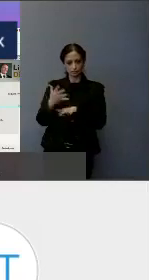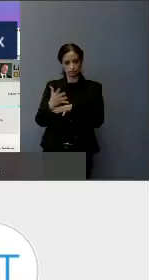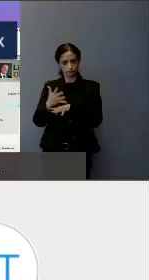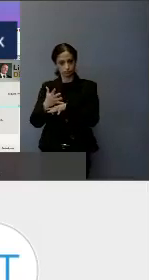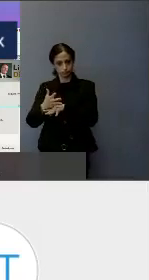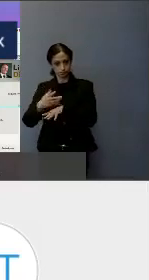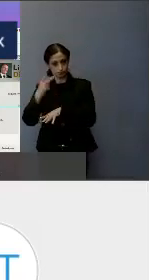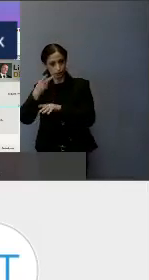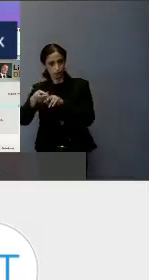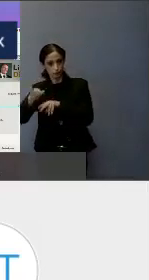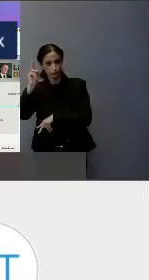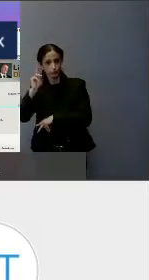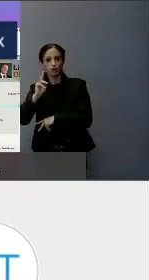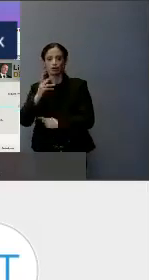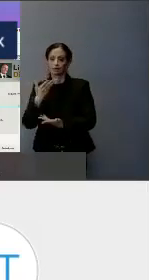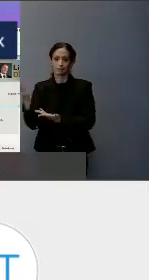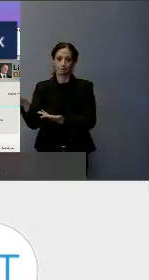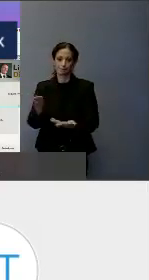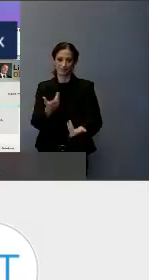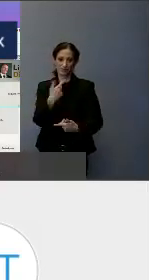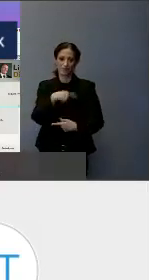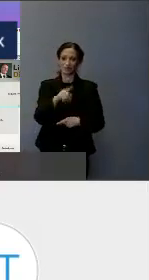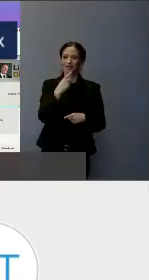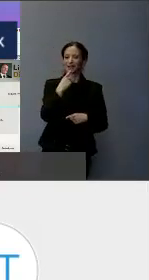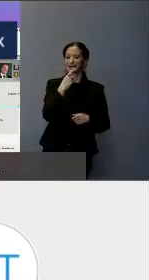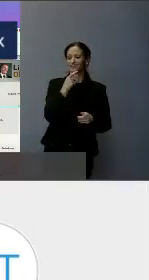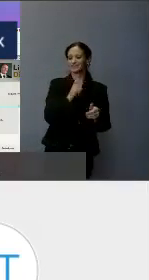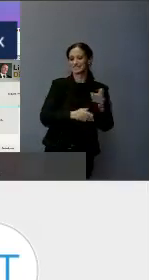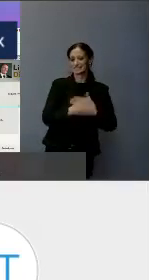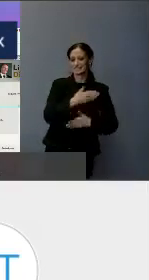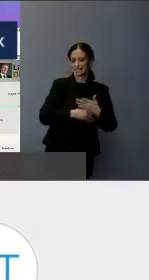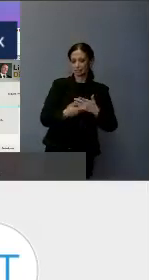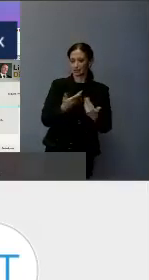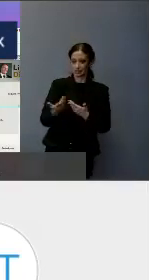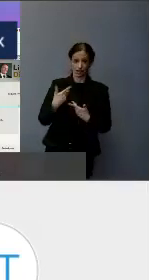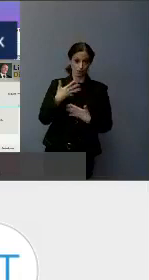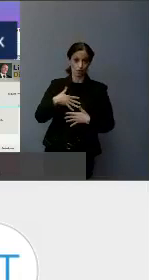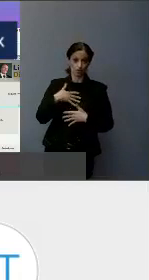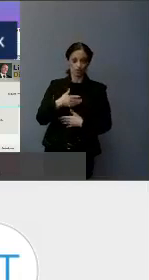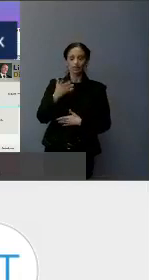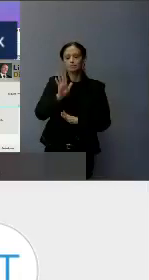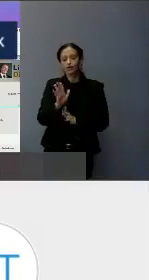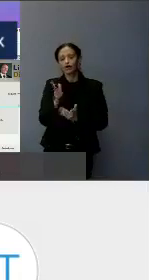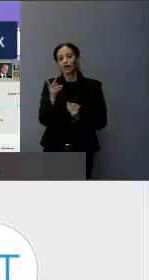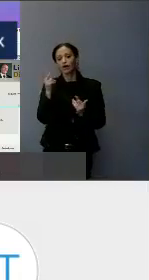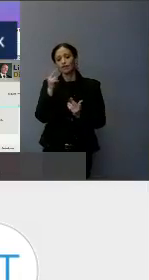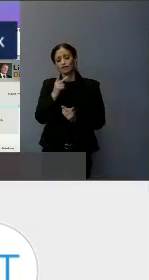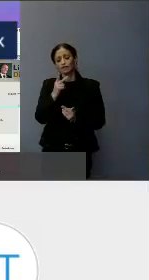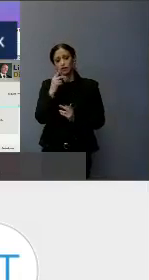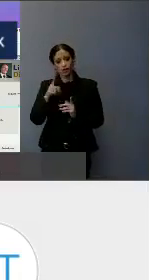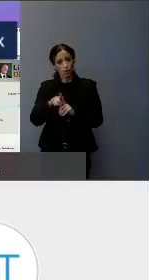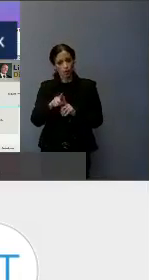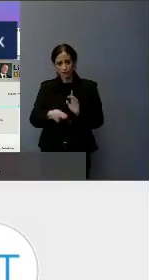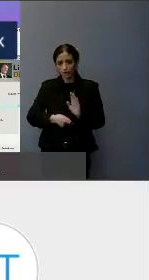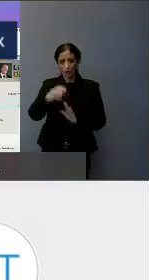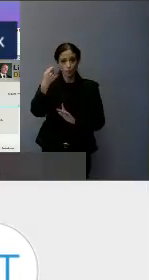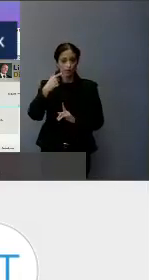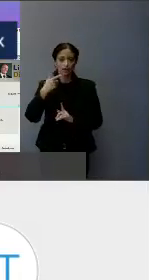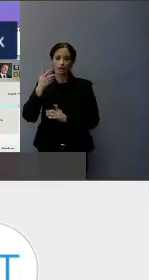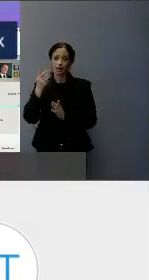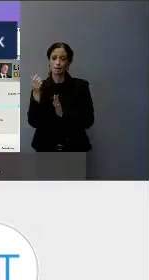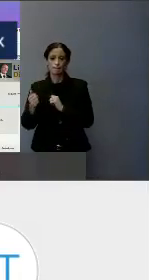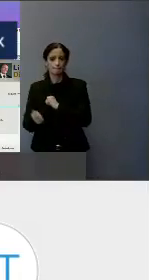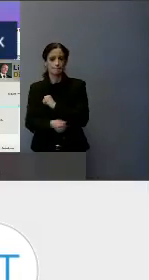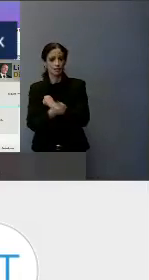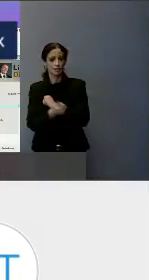di vista dei soggetti disabili però testimoniano altrettanto un incremento della maleducazione perché a tutte le persone che si fermano